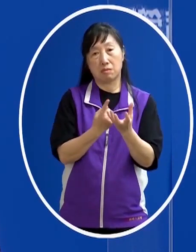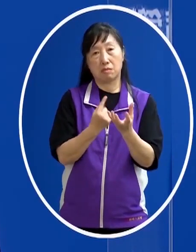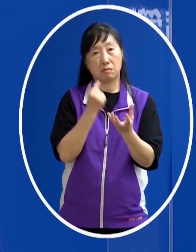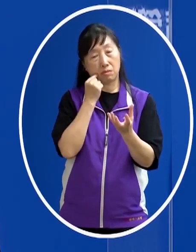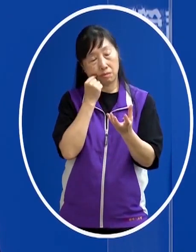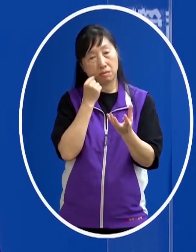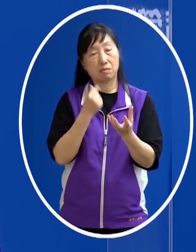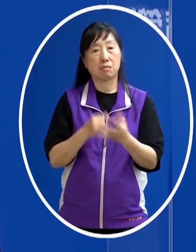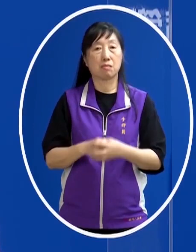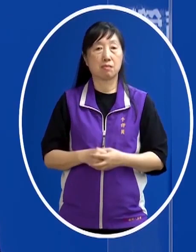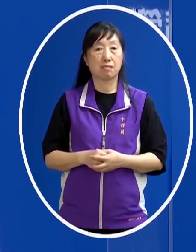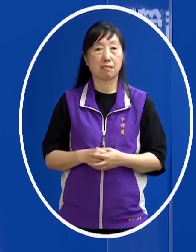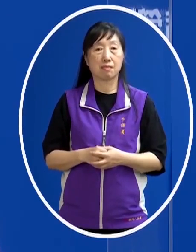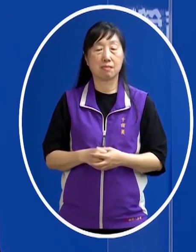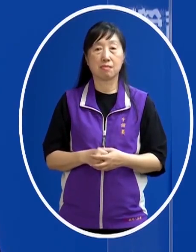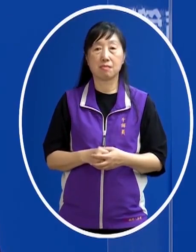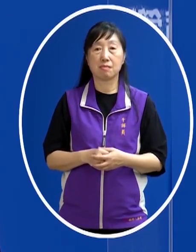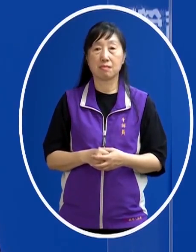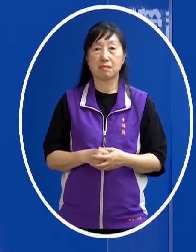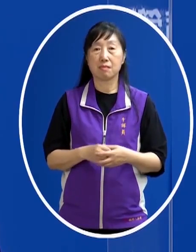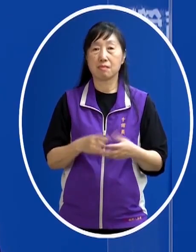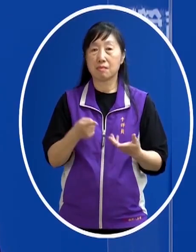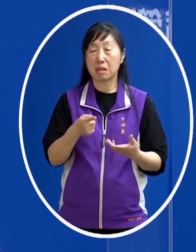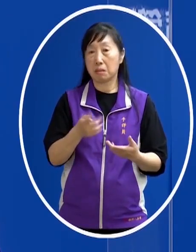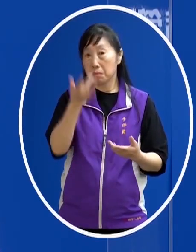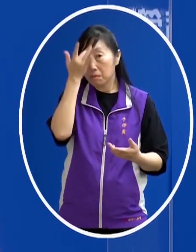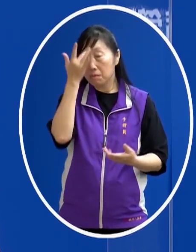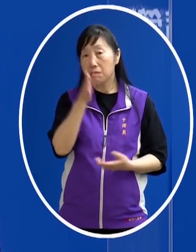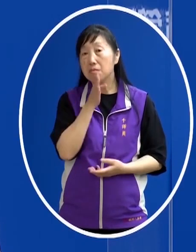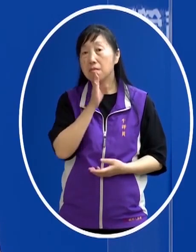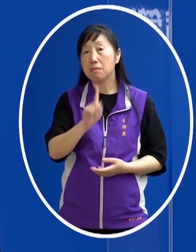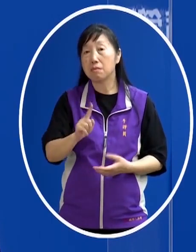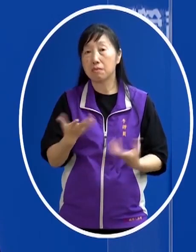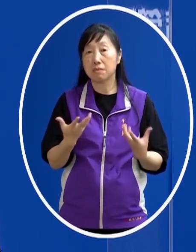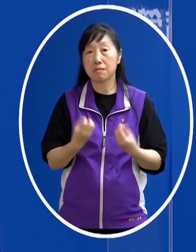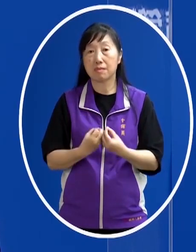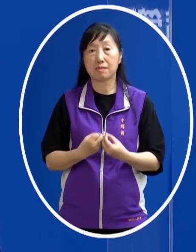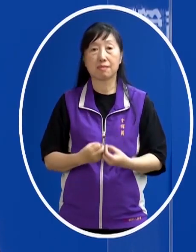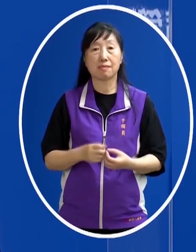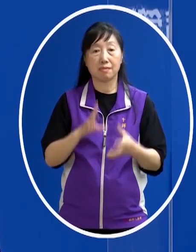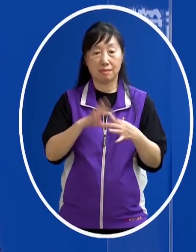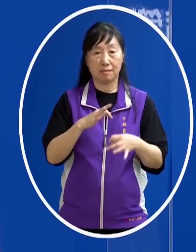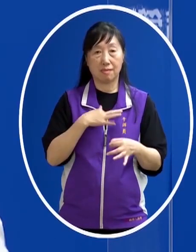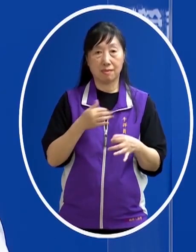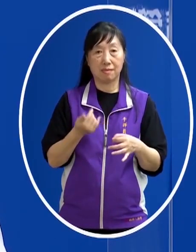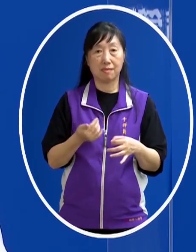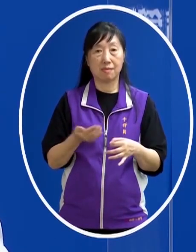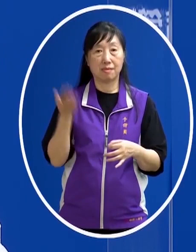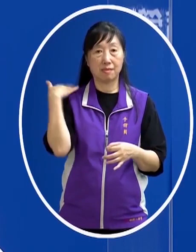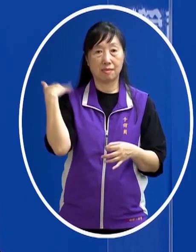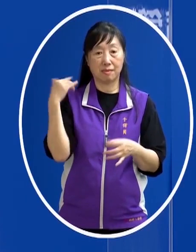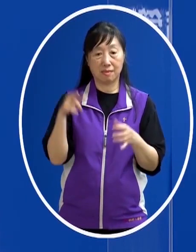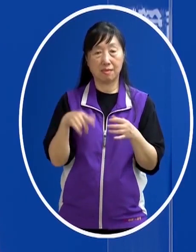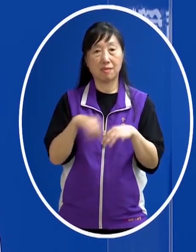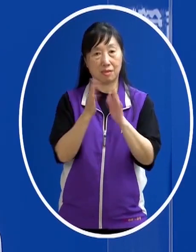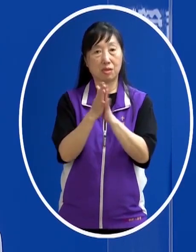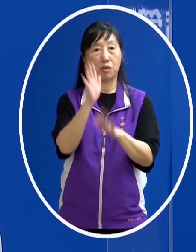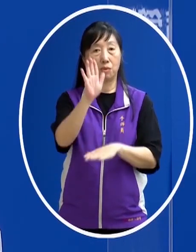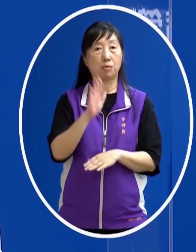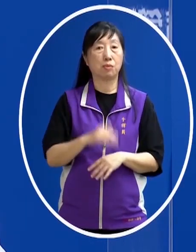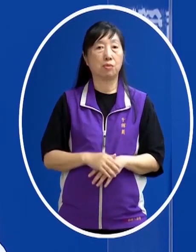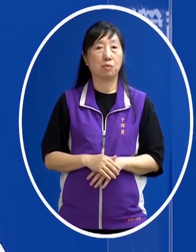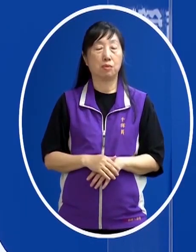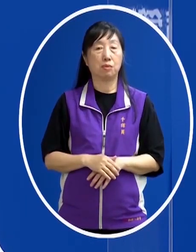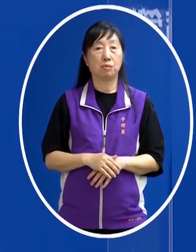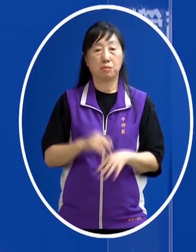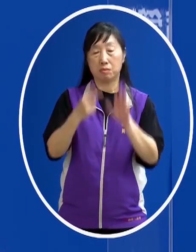个最主要的原因，或者是说阻碍在哪边？那我想过去这一段时间，我们已经对外做了